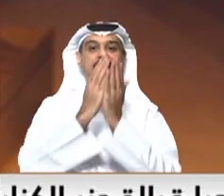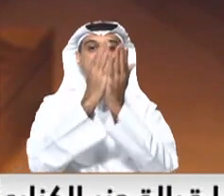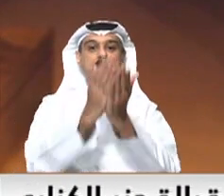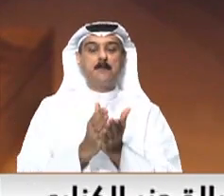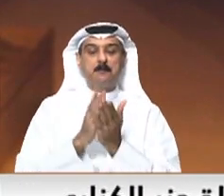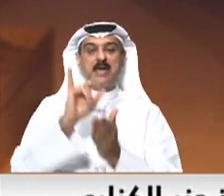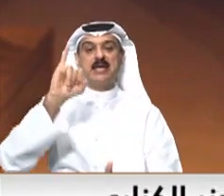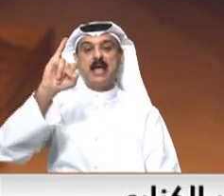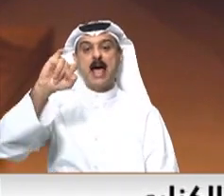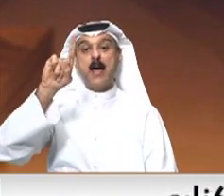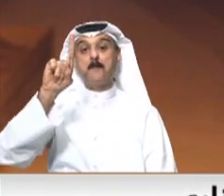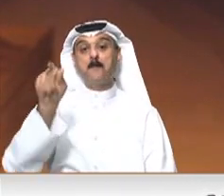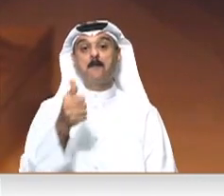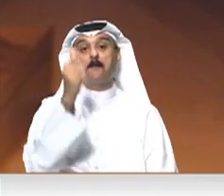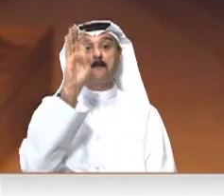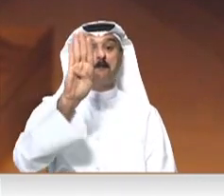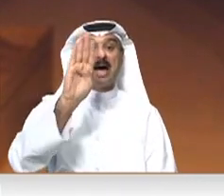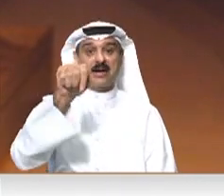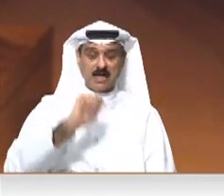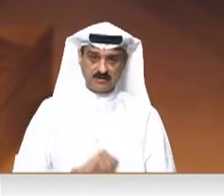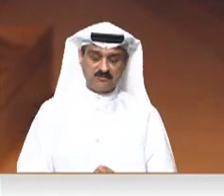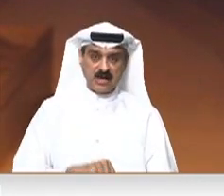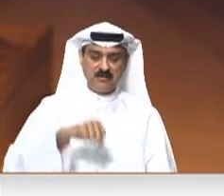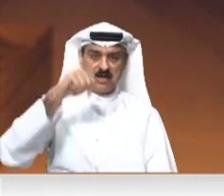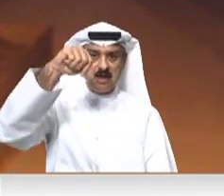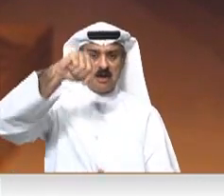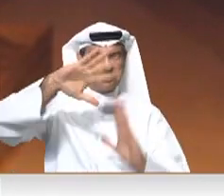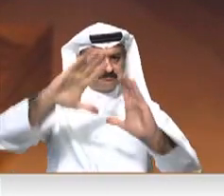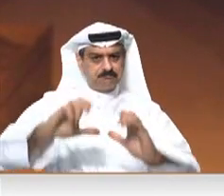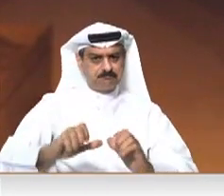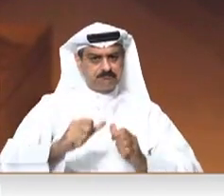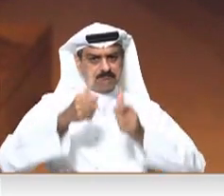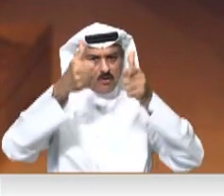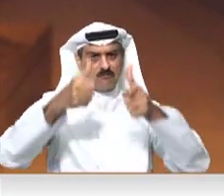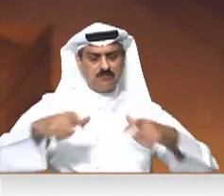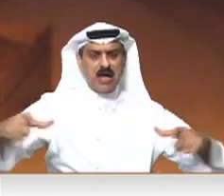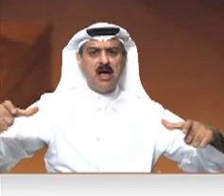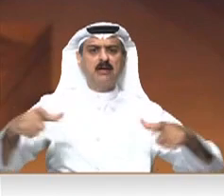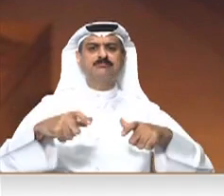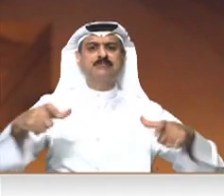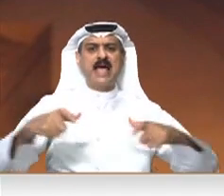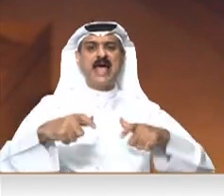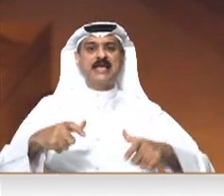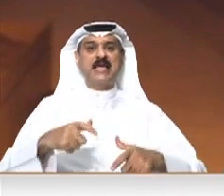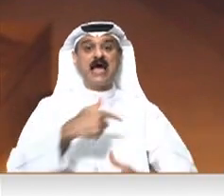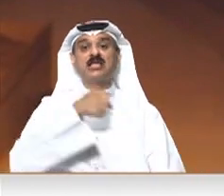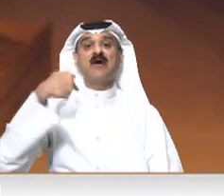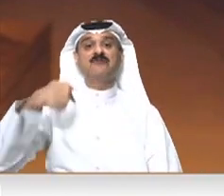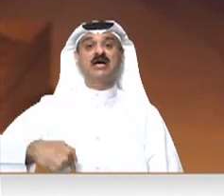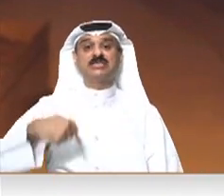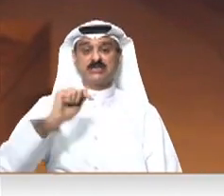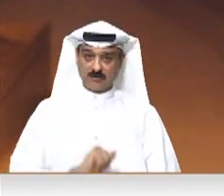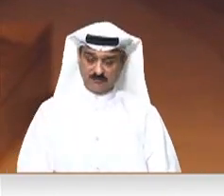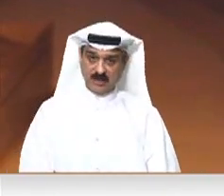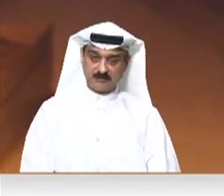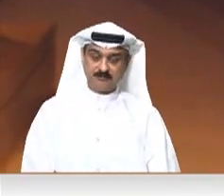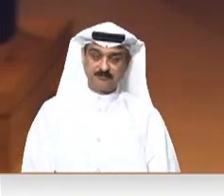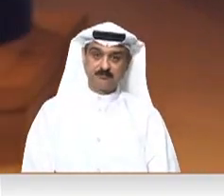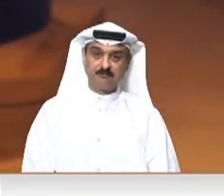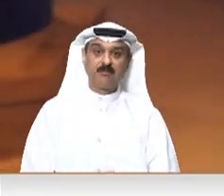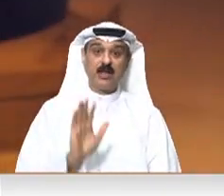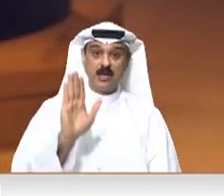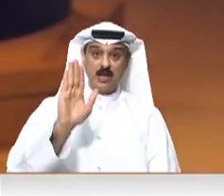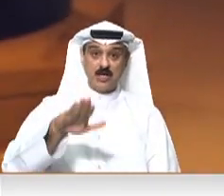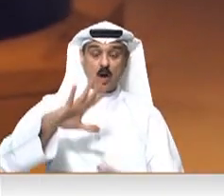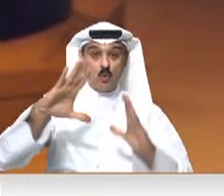ميناء مبارك يعني بناء ميناء مبارك وادارته من قبل الاخوان الصين من قبل الصينيين، وكذلك